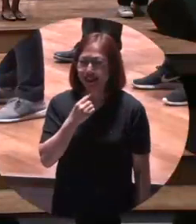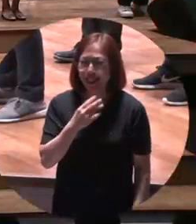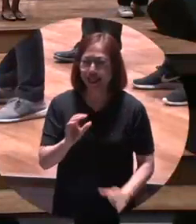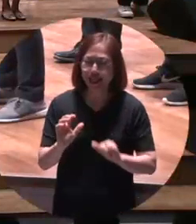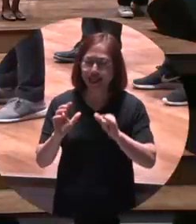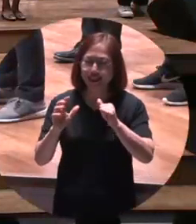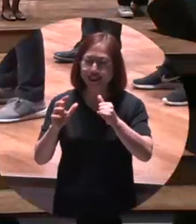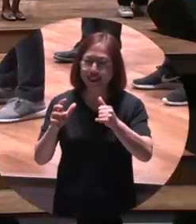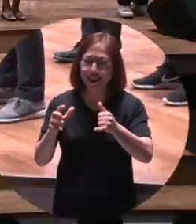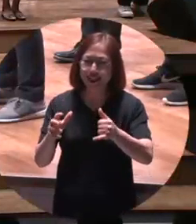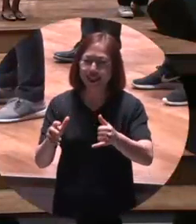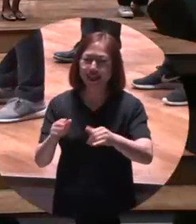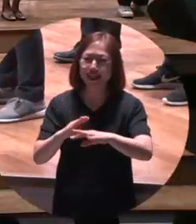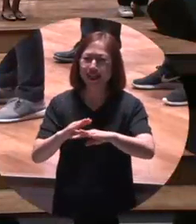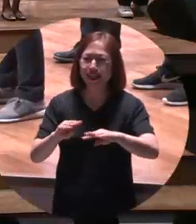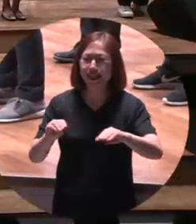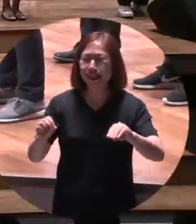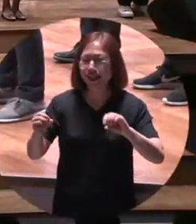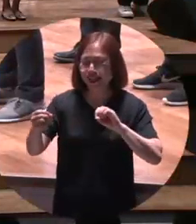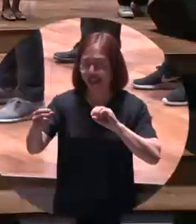예수만이 세상에